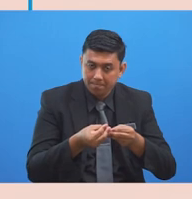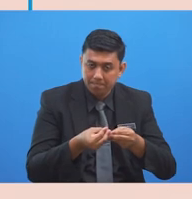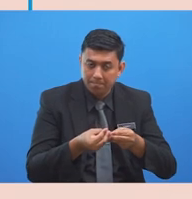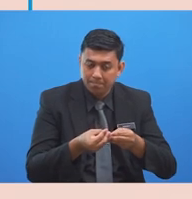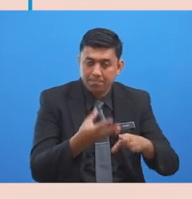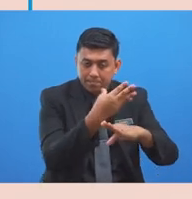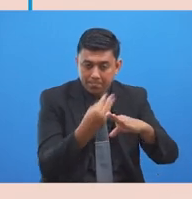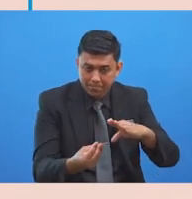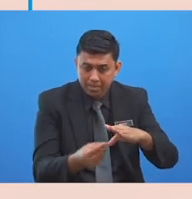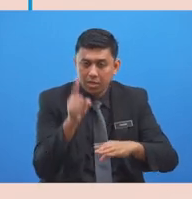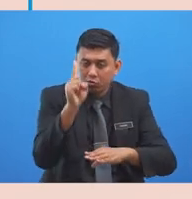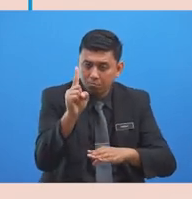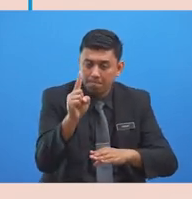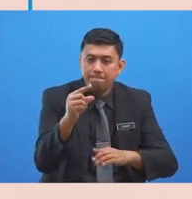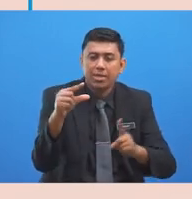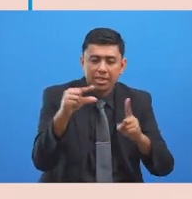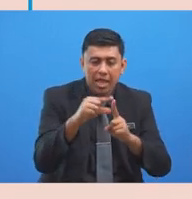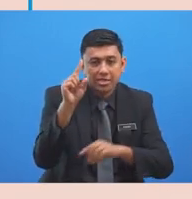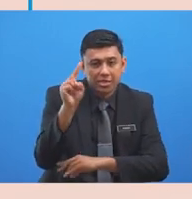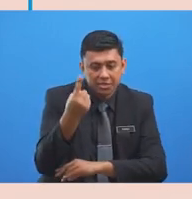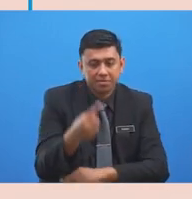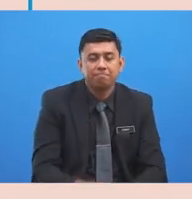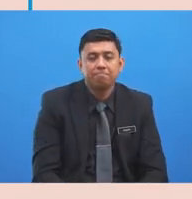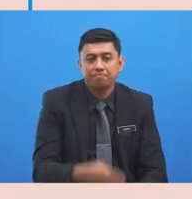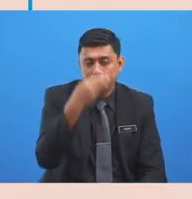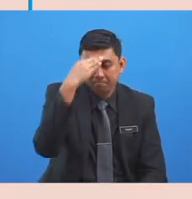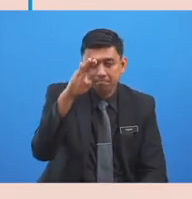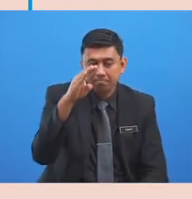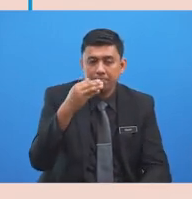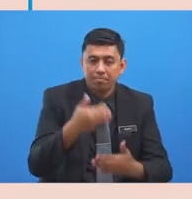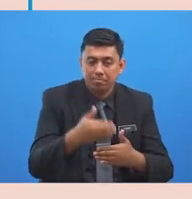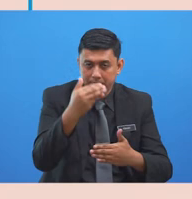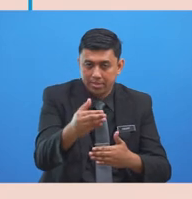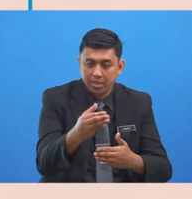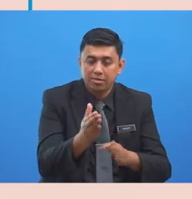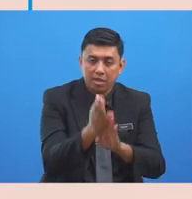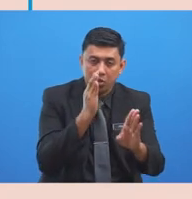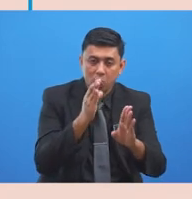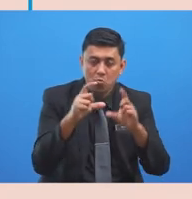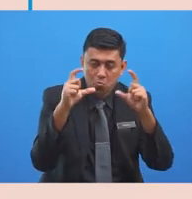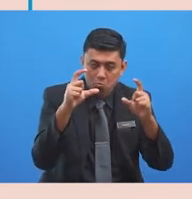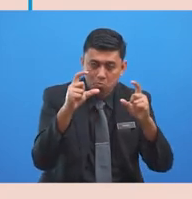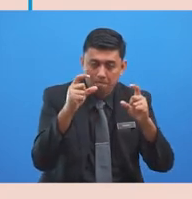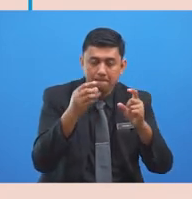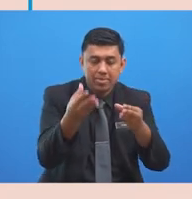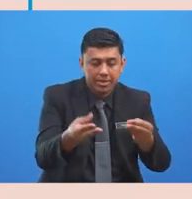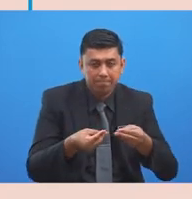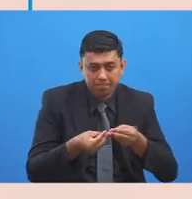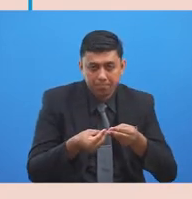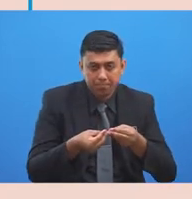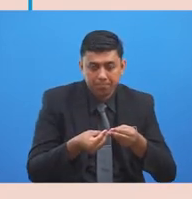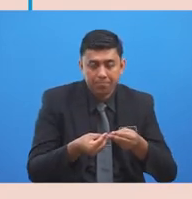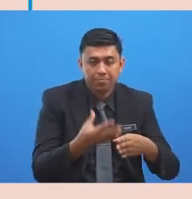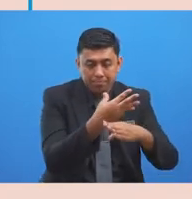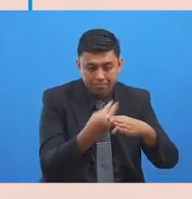satu perkataan sahaja. Bagi next line kurungan, ia menerima